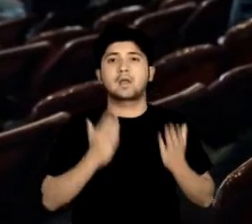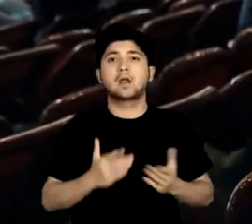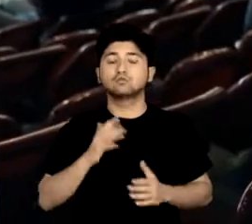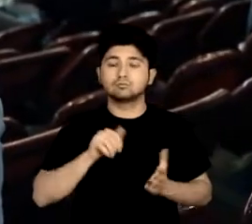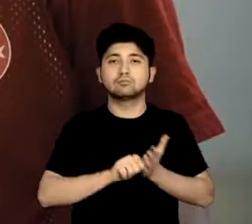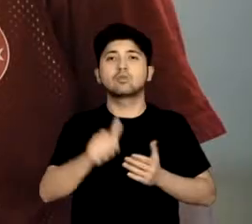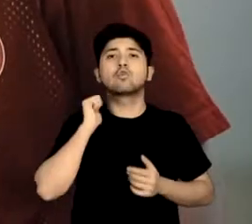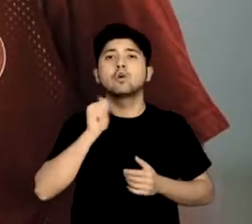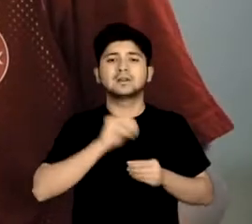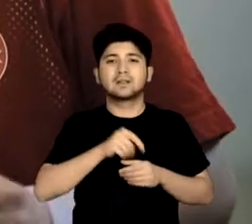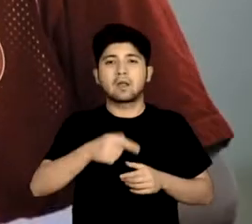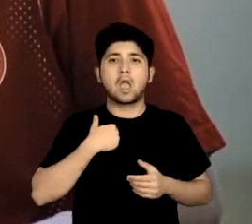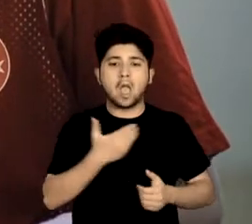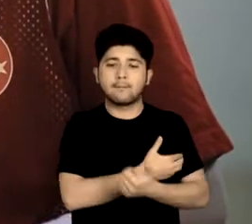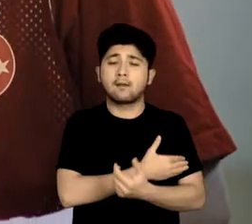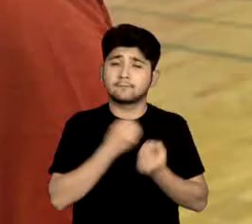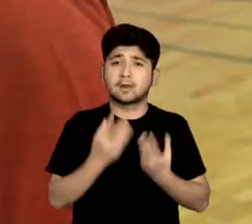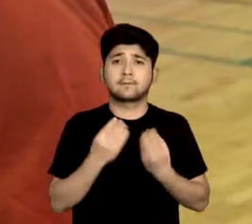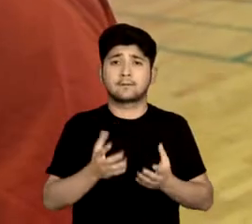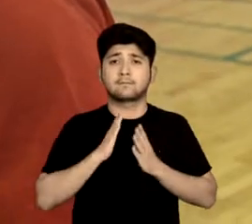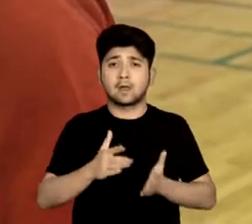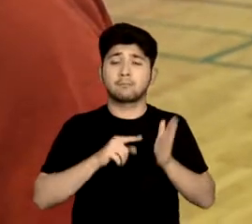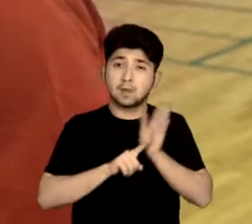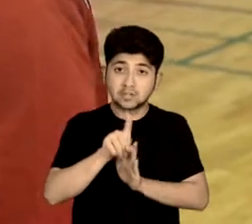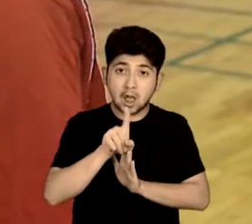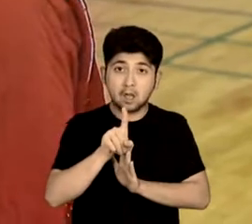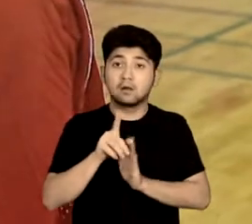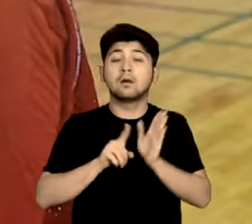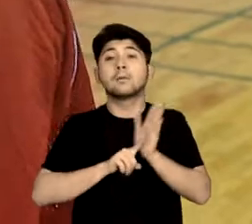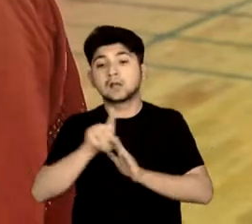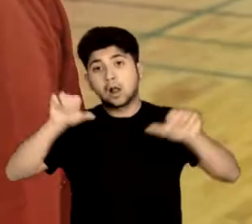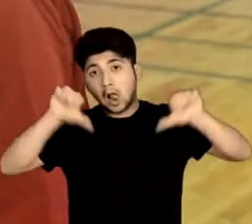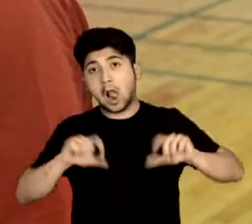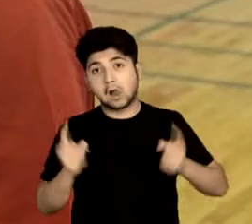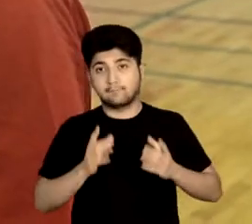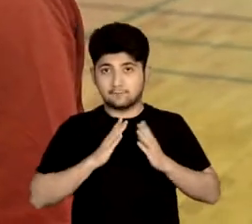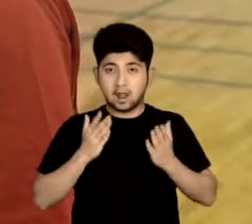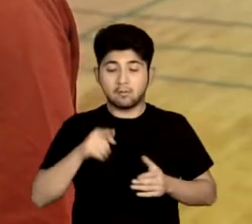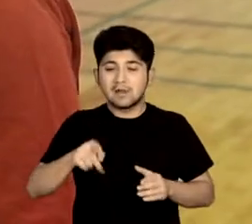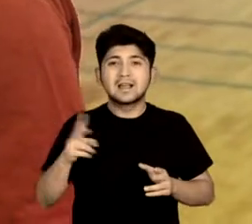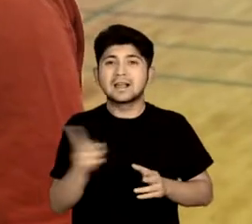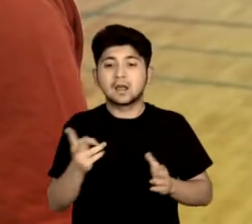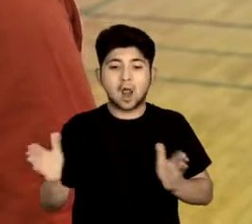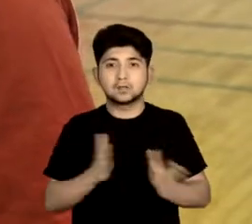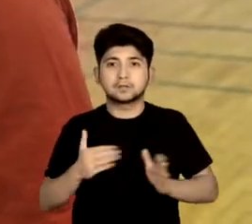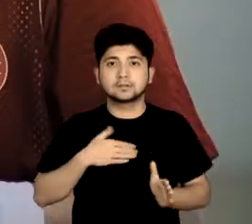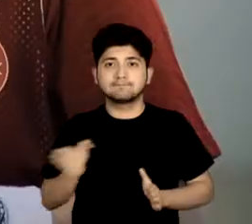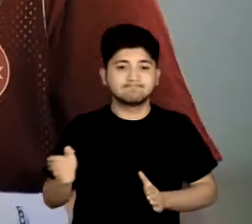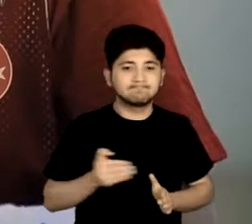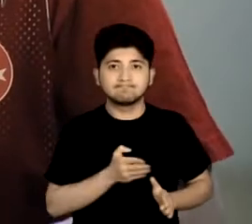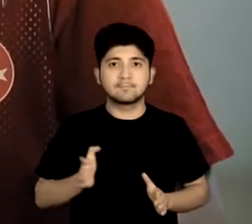Çünkü bütün gün emeğini sarf ediyorsun. Bir başarmak var, bir de başaramamak var aslında. O ikisinin arasına gidip geliyor